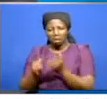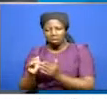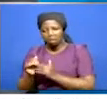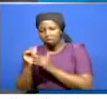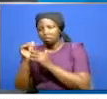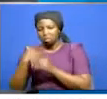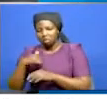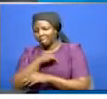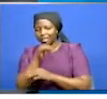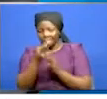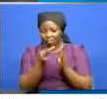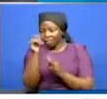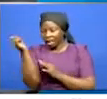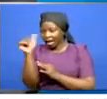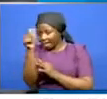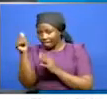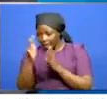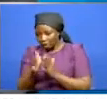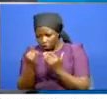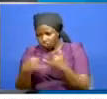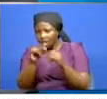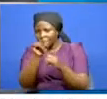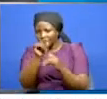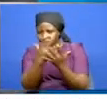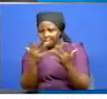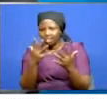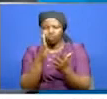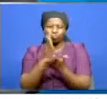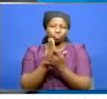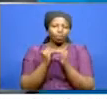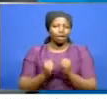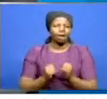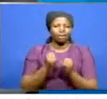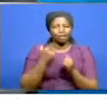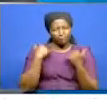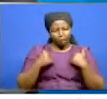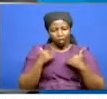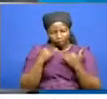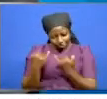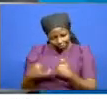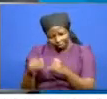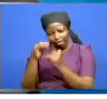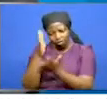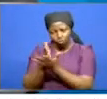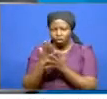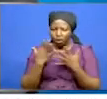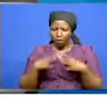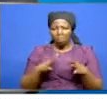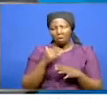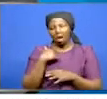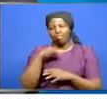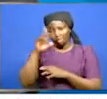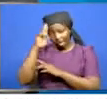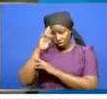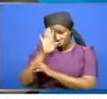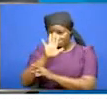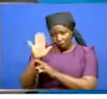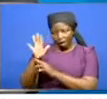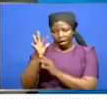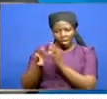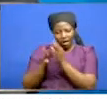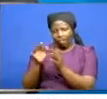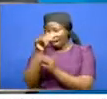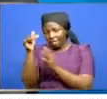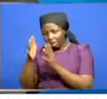ngumu. Na nimejaribu, na wananchi wako na sababu za kufanya vile. So inamaanisha mtu mwingine kama uko na nia yako,